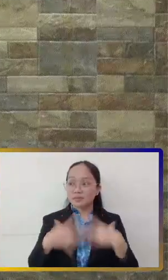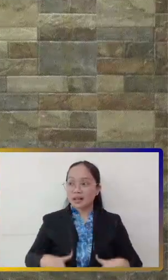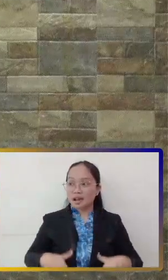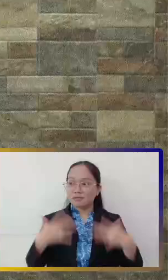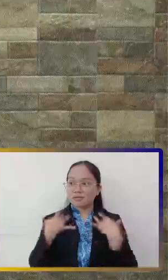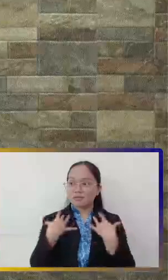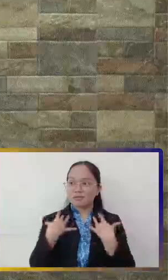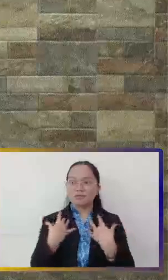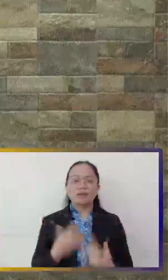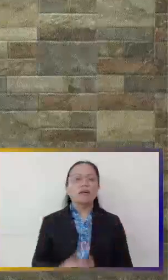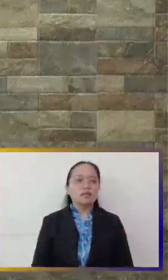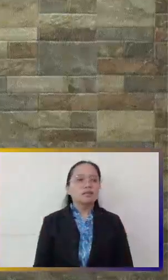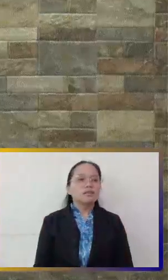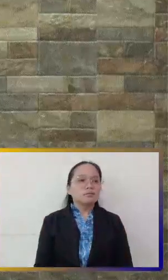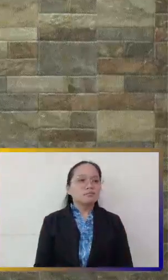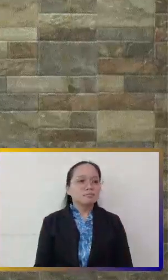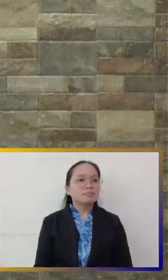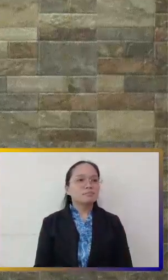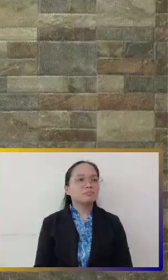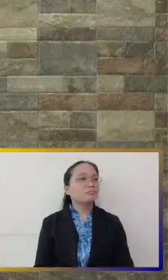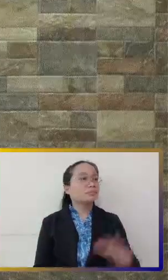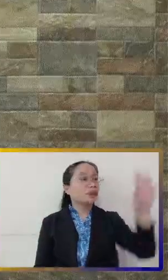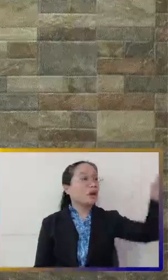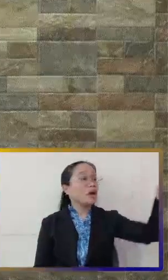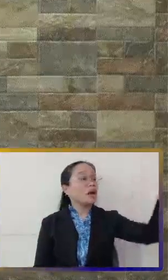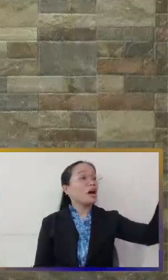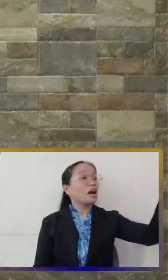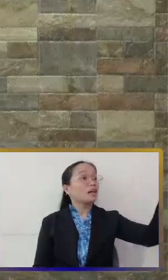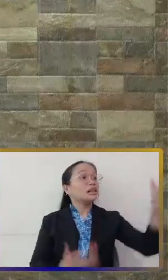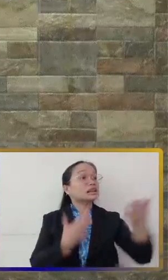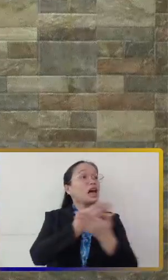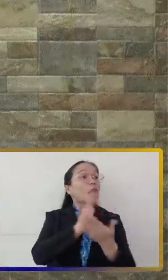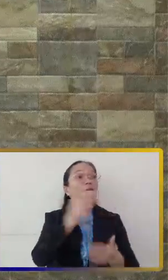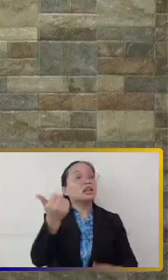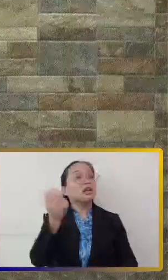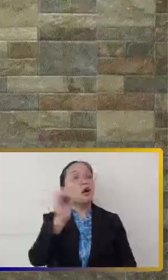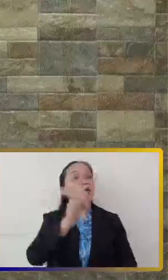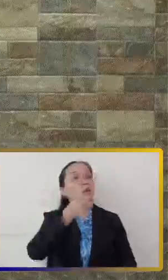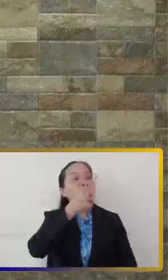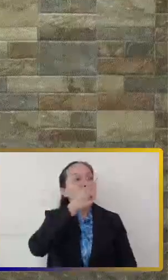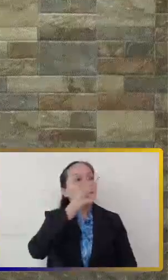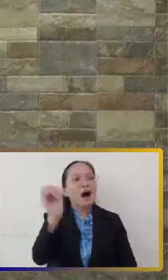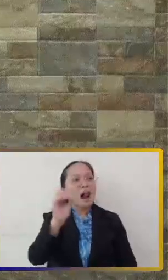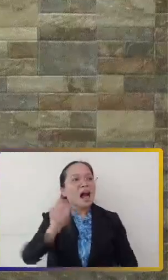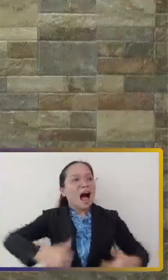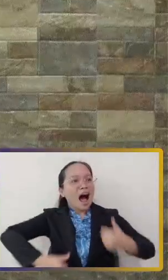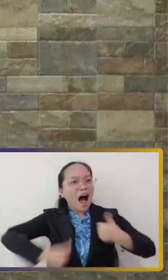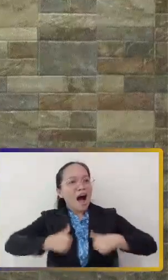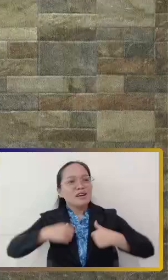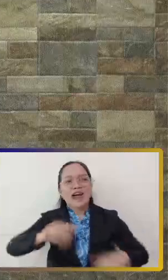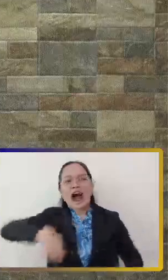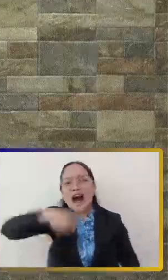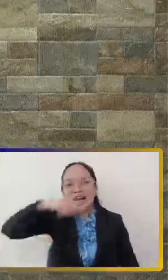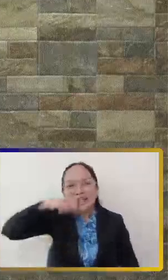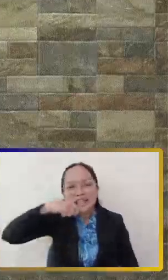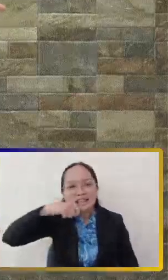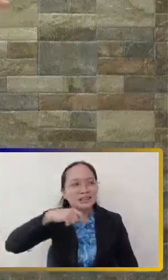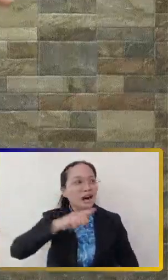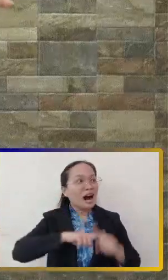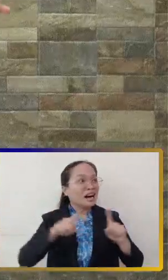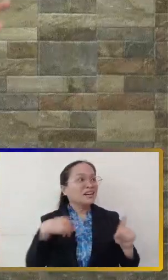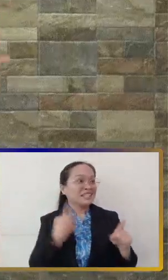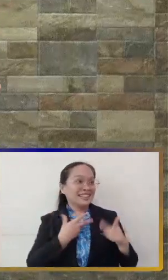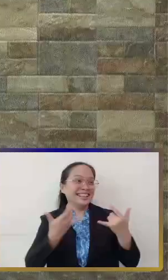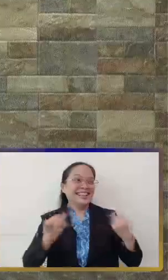Yung iba sa inyo, kapatid dito, hindi pa kayo nag-almusal. Hindi pa rin kayo naliligo, hindi pa rin kayo nag-toothbrush. Pero para parehas tayo